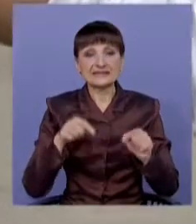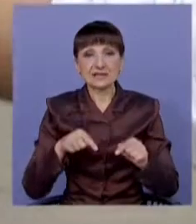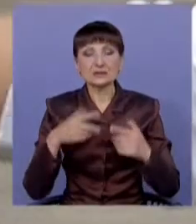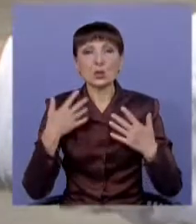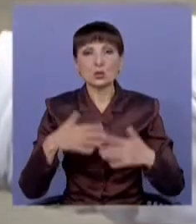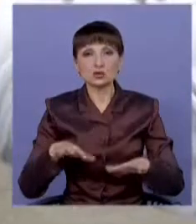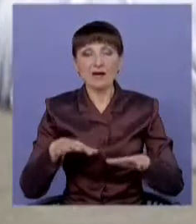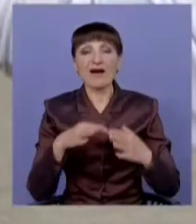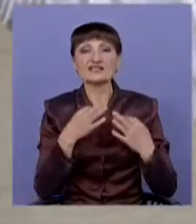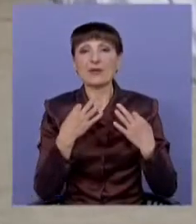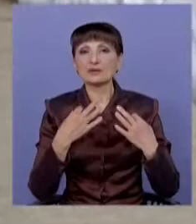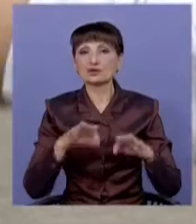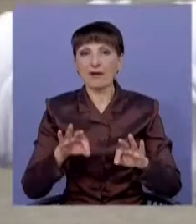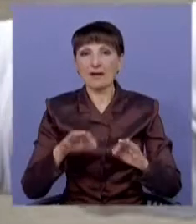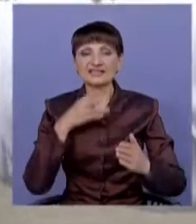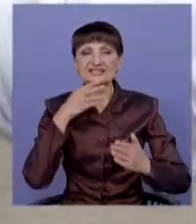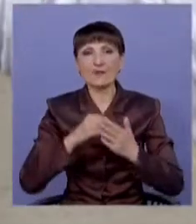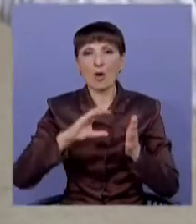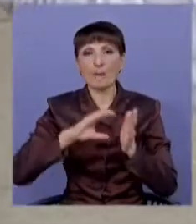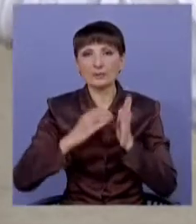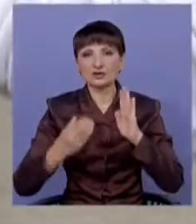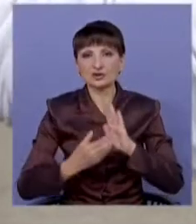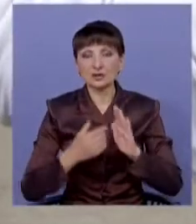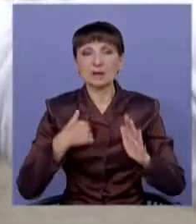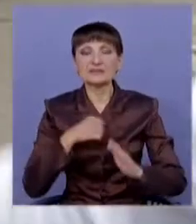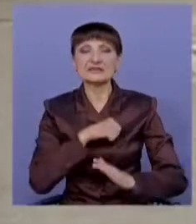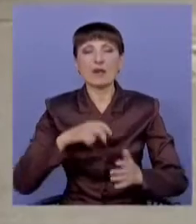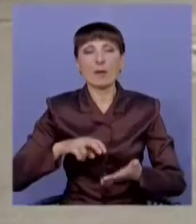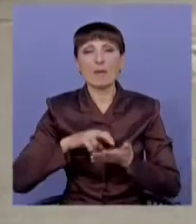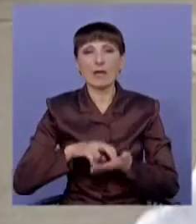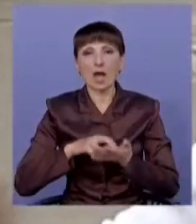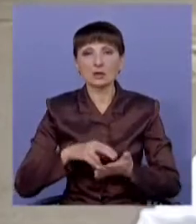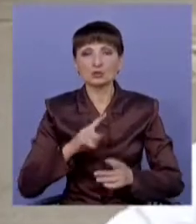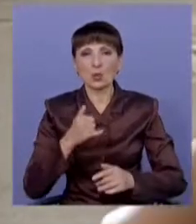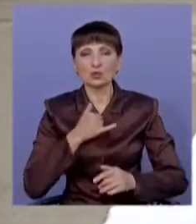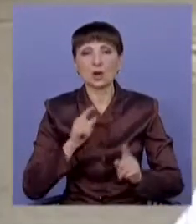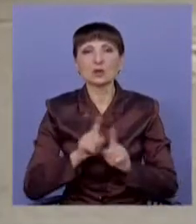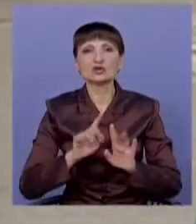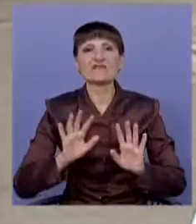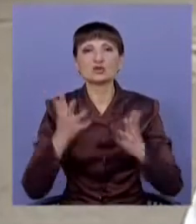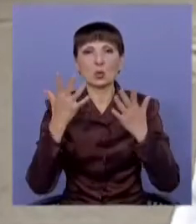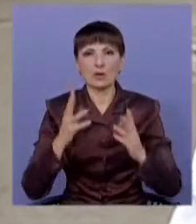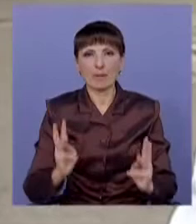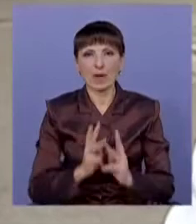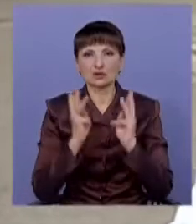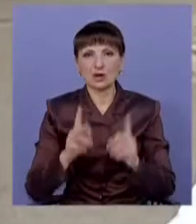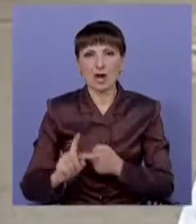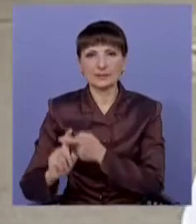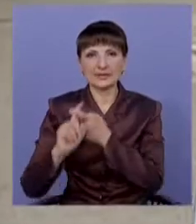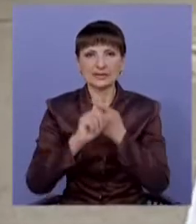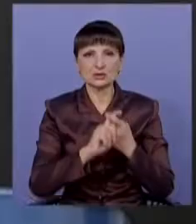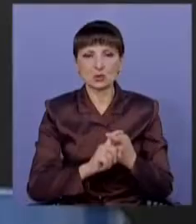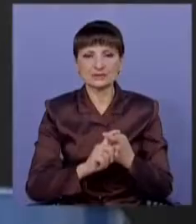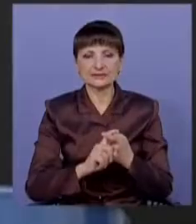уже освобождали свое помещение, потому что мы сами боялись, что у нас уже как бы перенесется пламя на